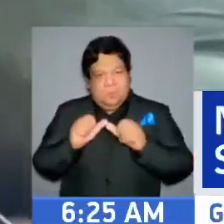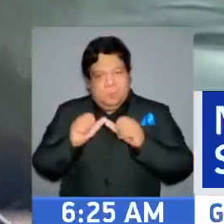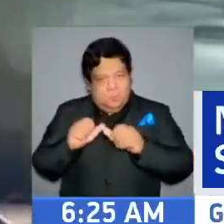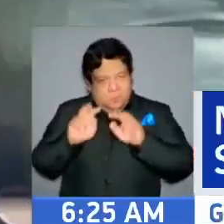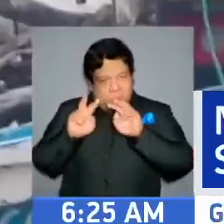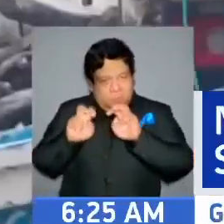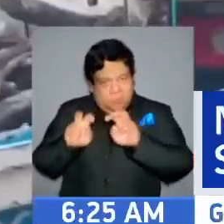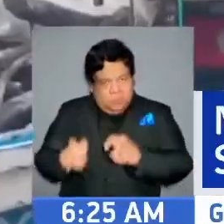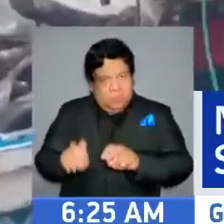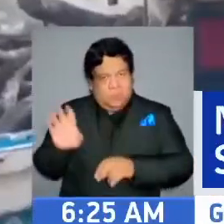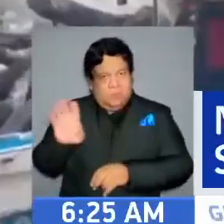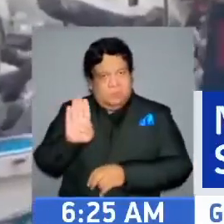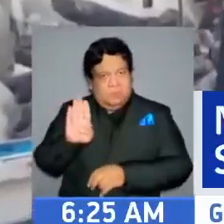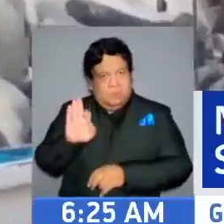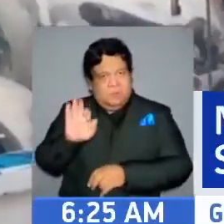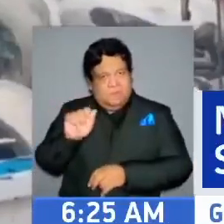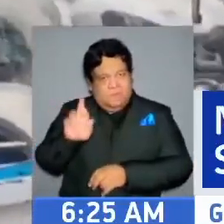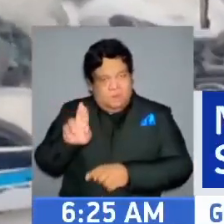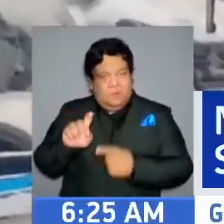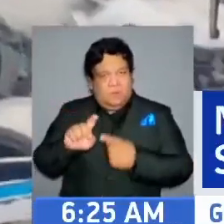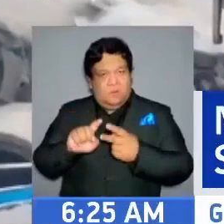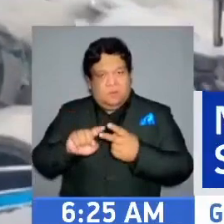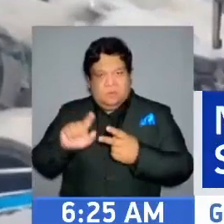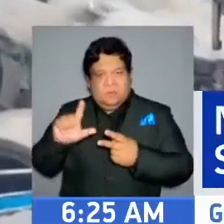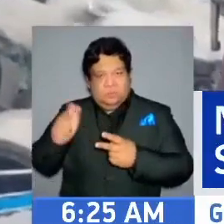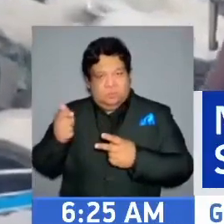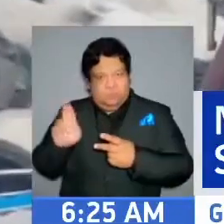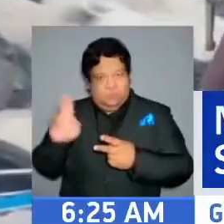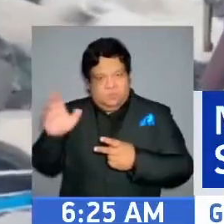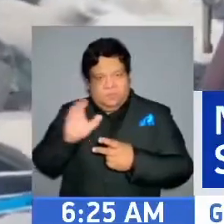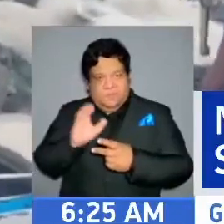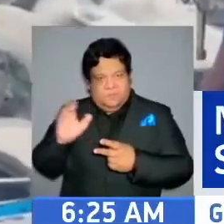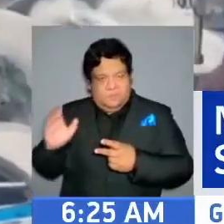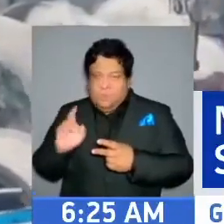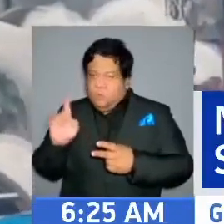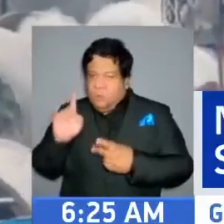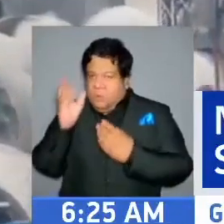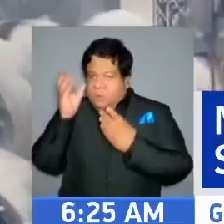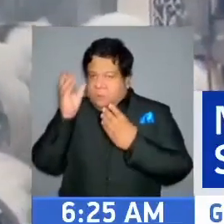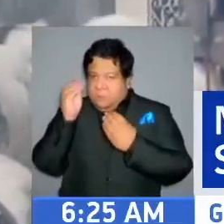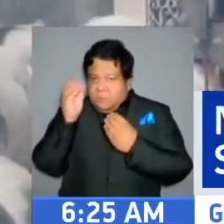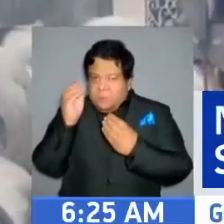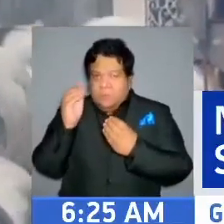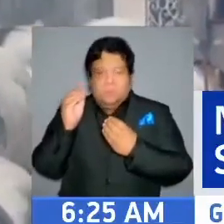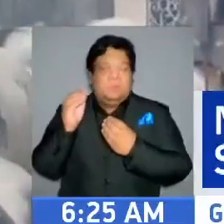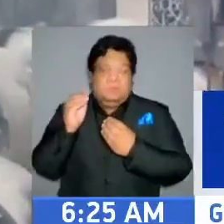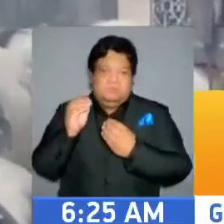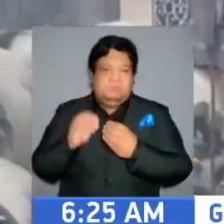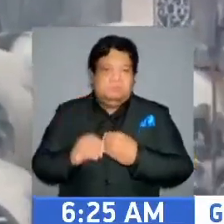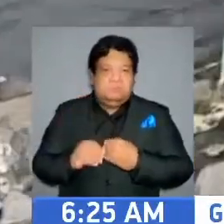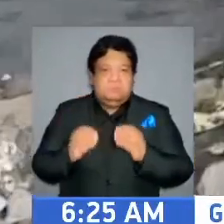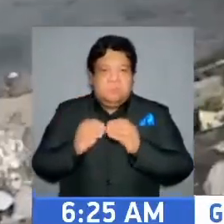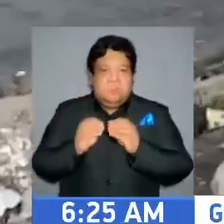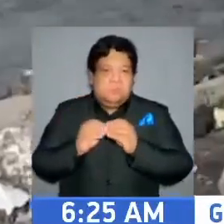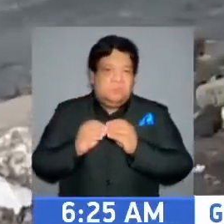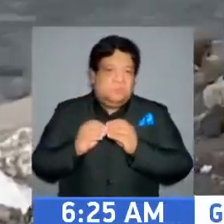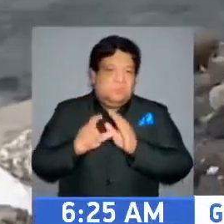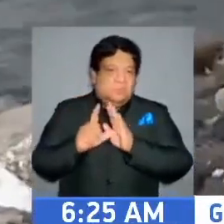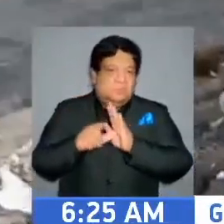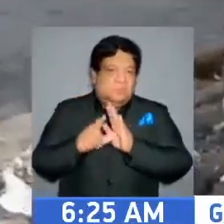City LGU. Ang update sa sitwasyon sa Cavite City kasunod ng fish kill, abangan mamaya.